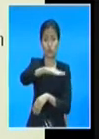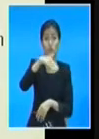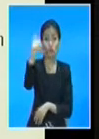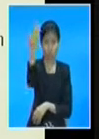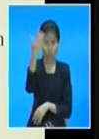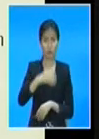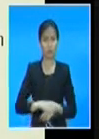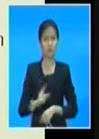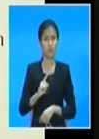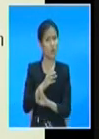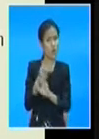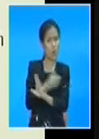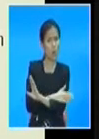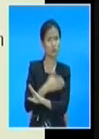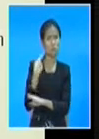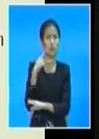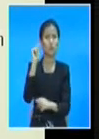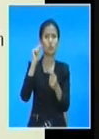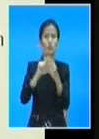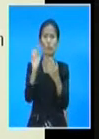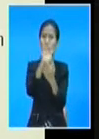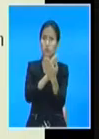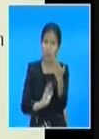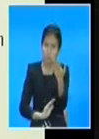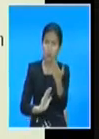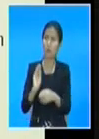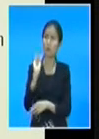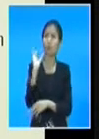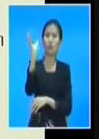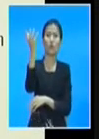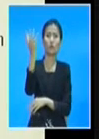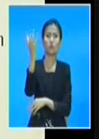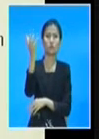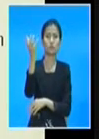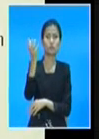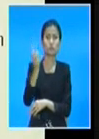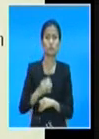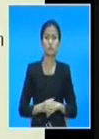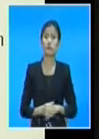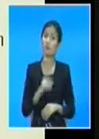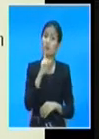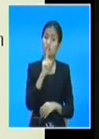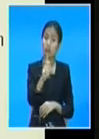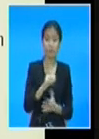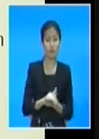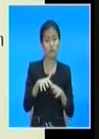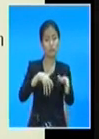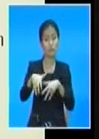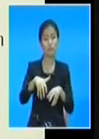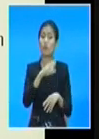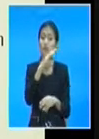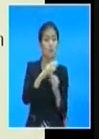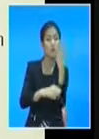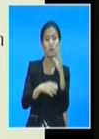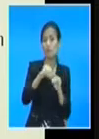ที่จะคิดถึงประโยชน์ของชาติบ้านเมืองของโลกจะสำเร็จคือถามว่าเขาจะได้ประโยชน์อะไรจากการปลูกต้นไม้บอกได้ออกซิ